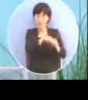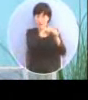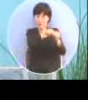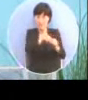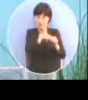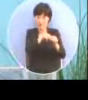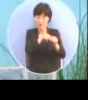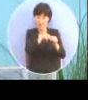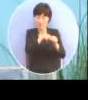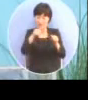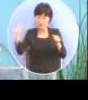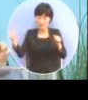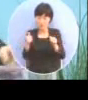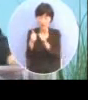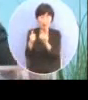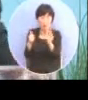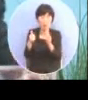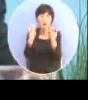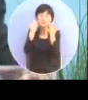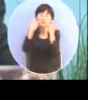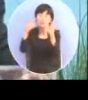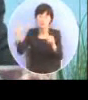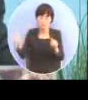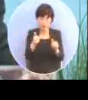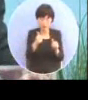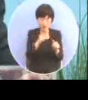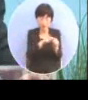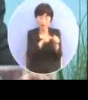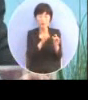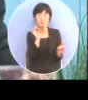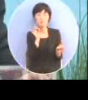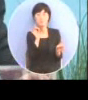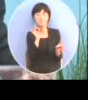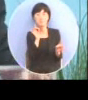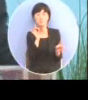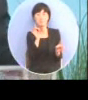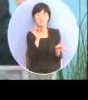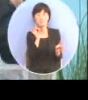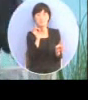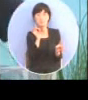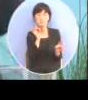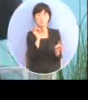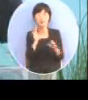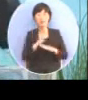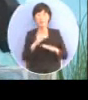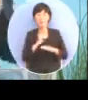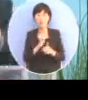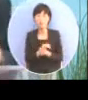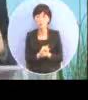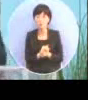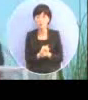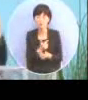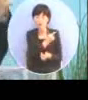Chúng ta xem thế giới động vật, những cái con sư tử, có những con ngựa vằn mà đứng trước con sư tử thì tự nhiên không còn chạy nữa.